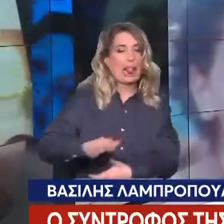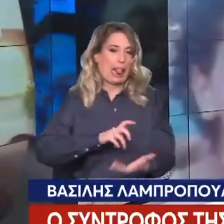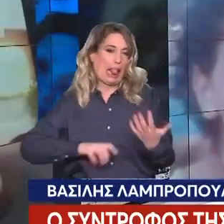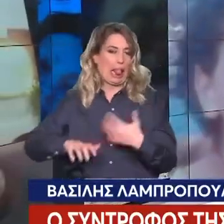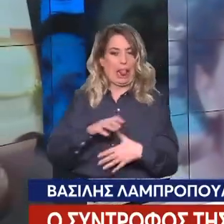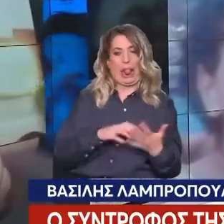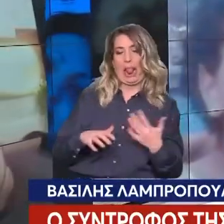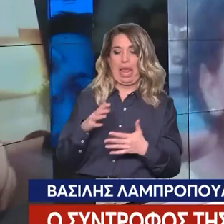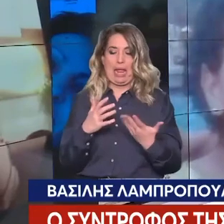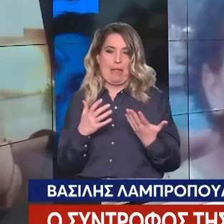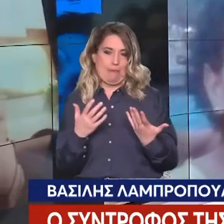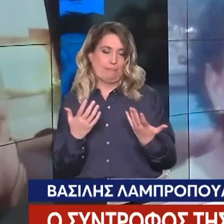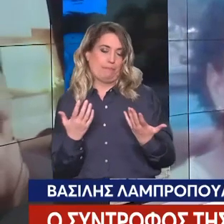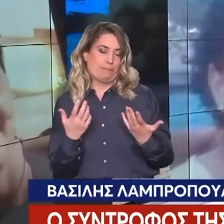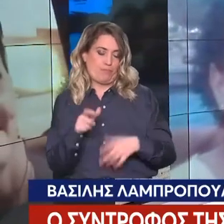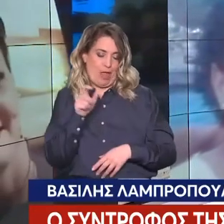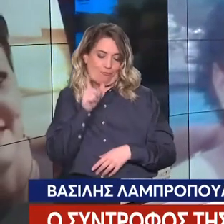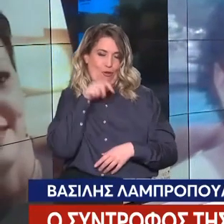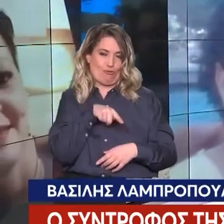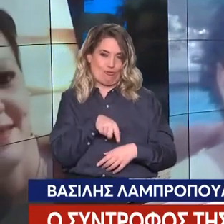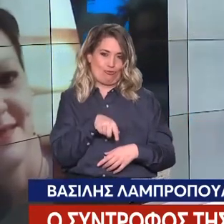ο νεαρός, ο δράστης, ο σύντροφός της,